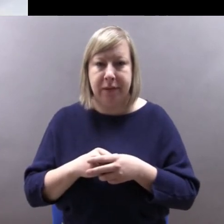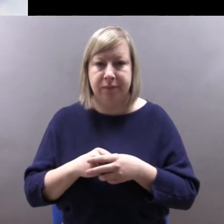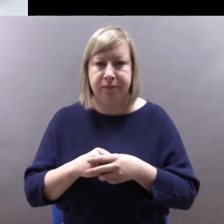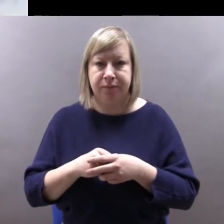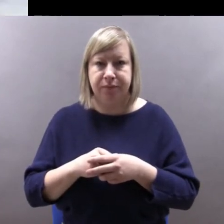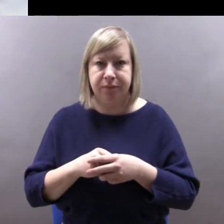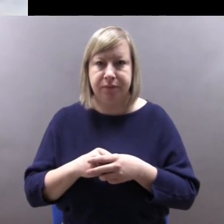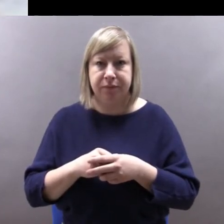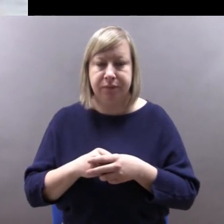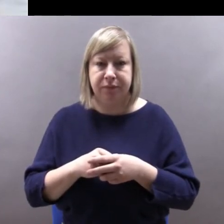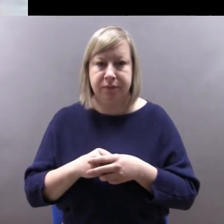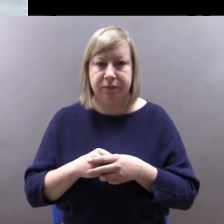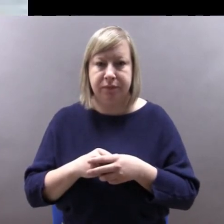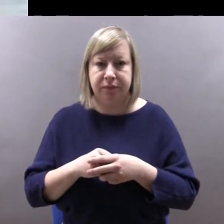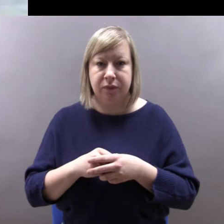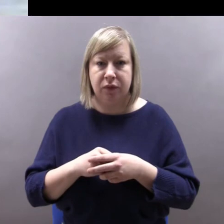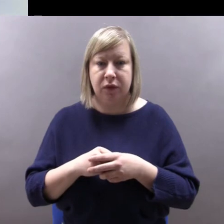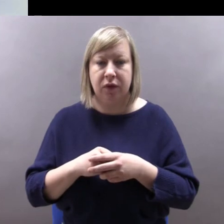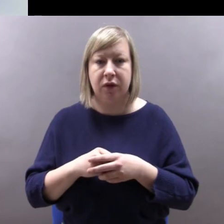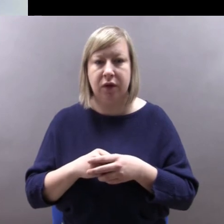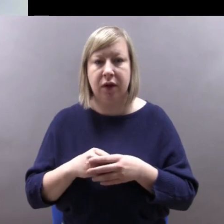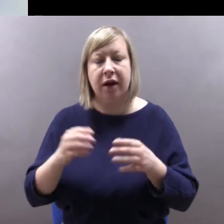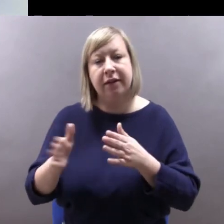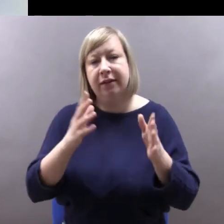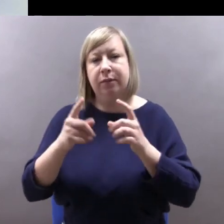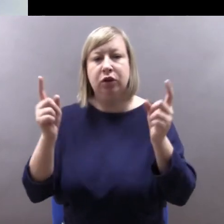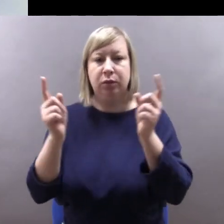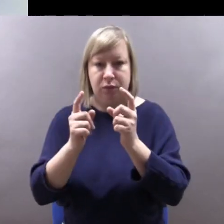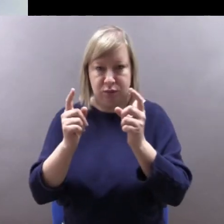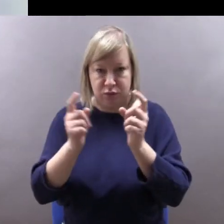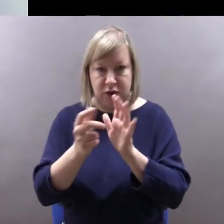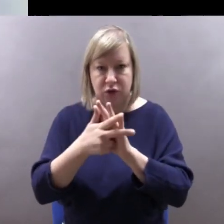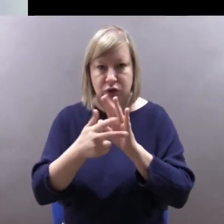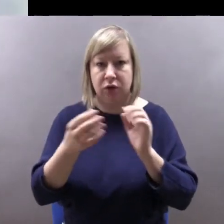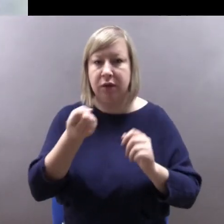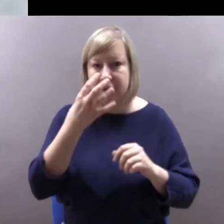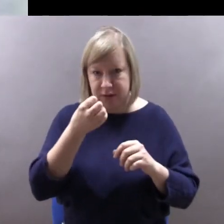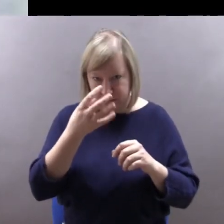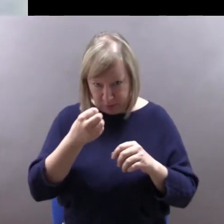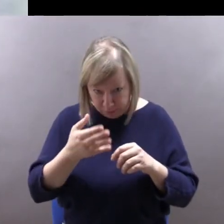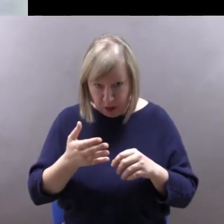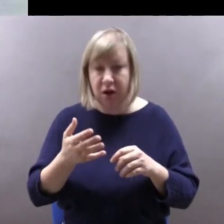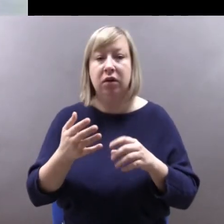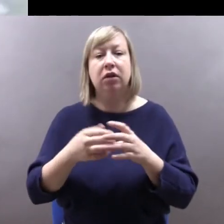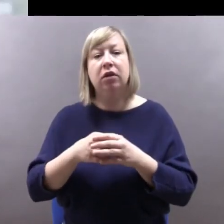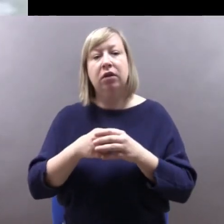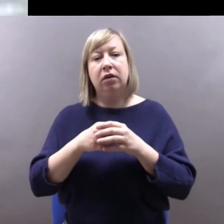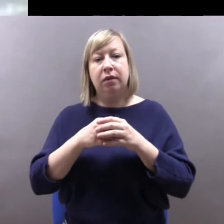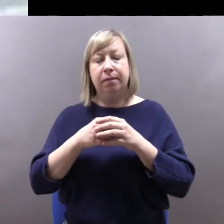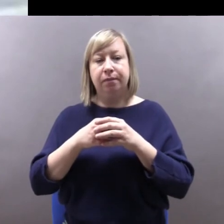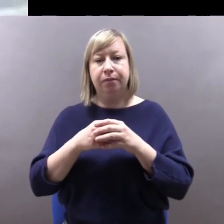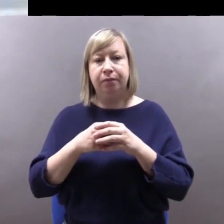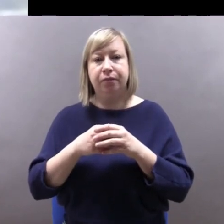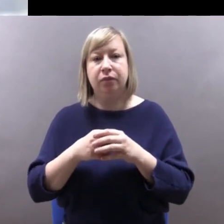Państwo, spotykamy się 18 maja na kolejnym webinarze dotyczącym oświetlenia